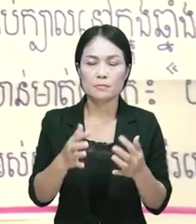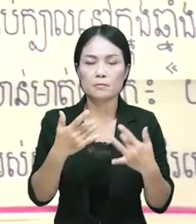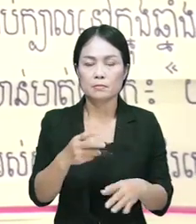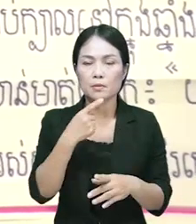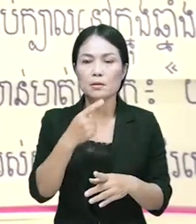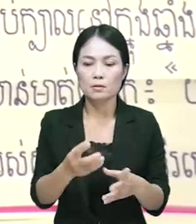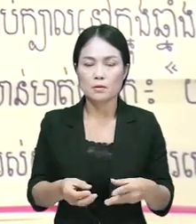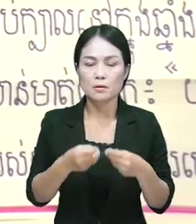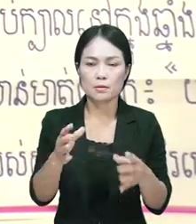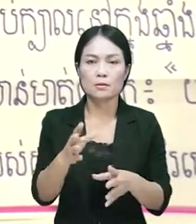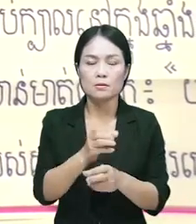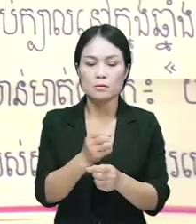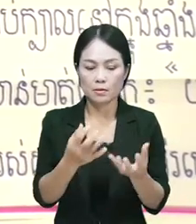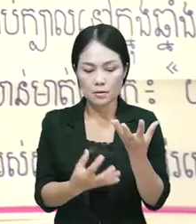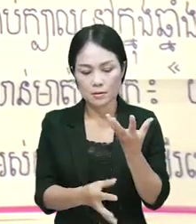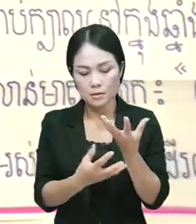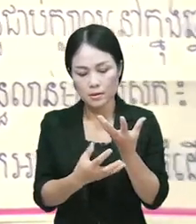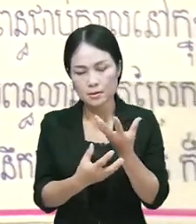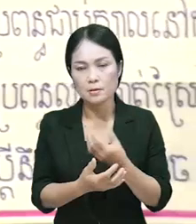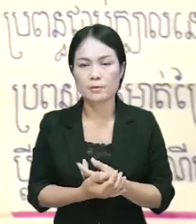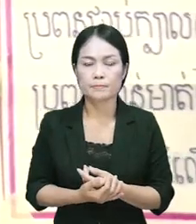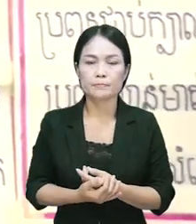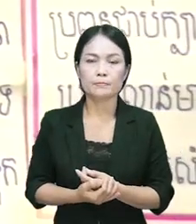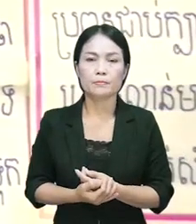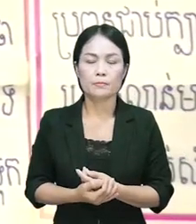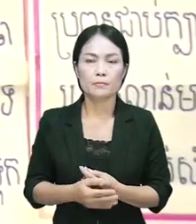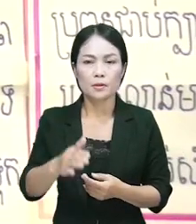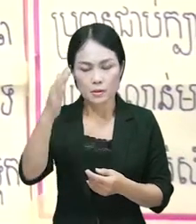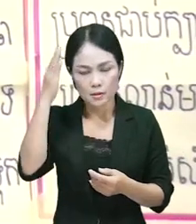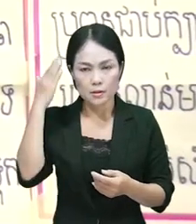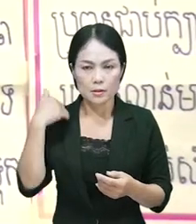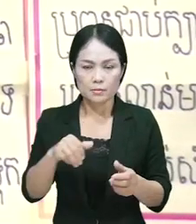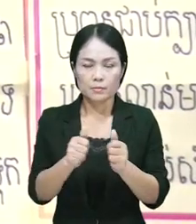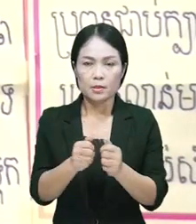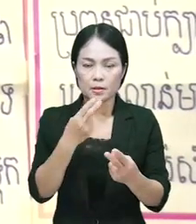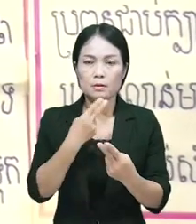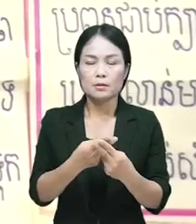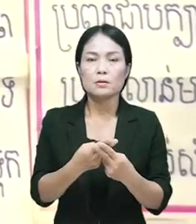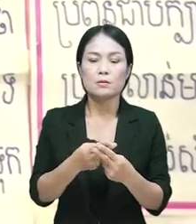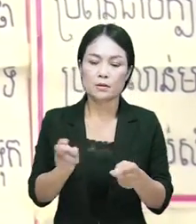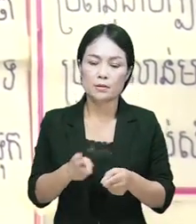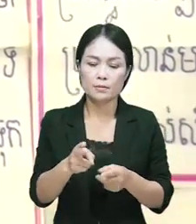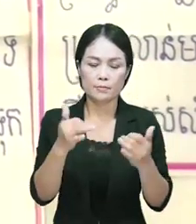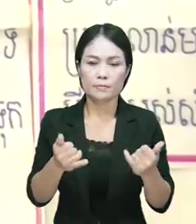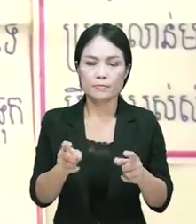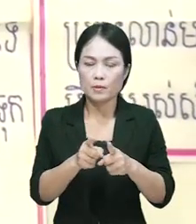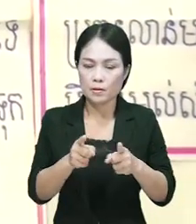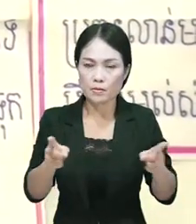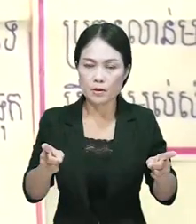ប្រាប់ឲ្យយកទៅស្លប្រពន្ធឆ្លើយចុះអន្ទង់នេះវែង